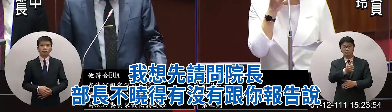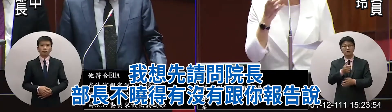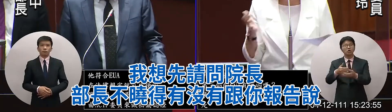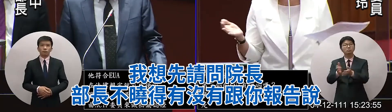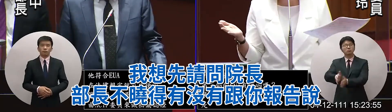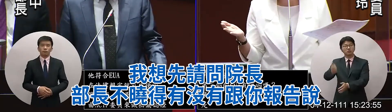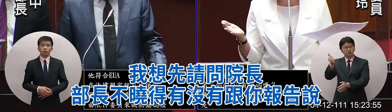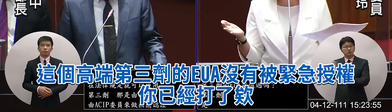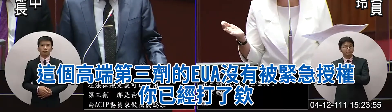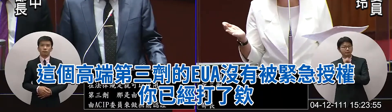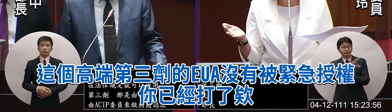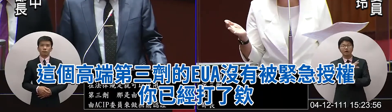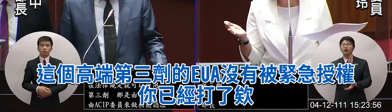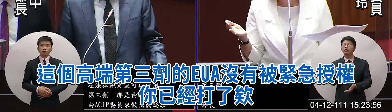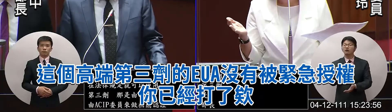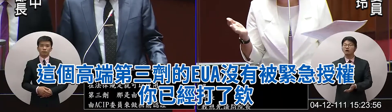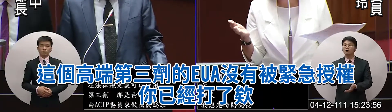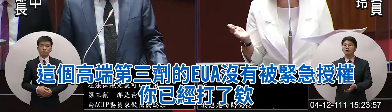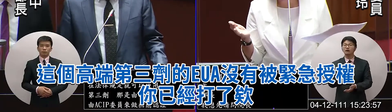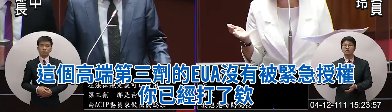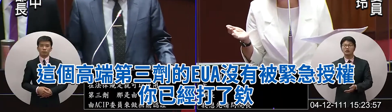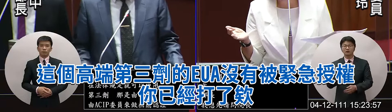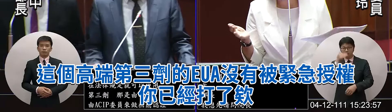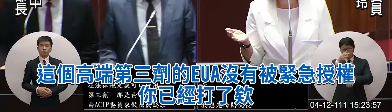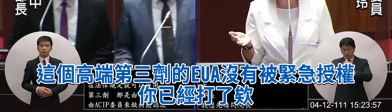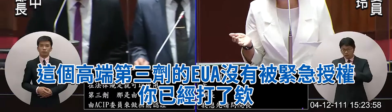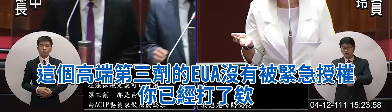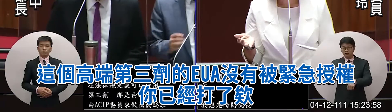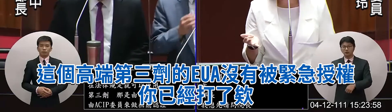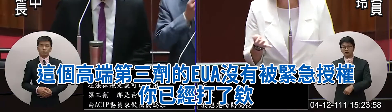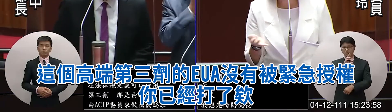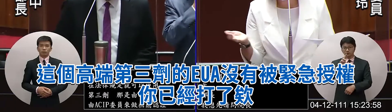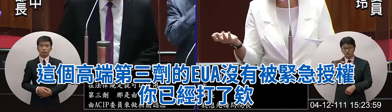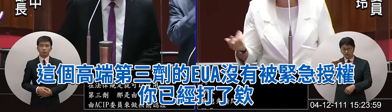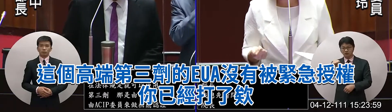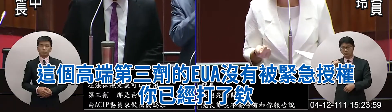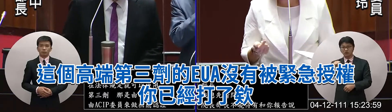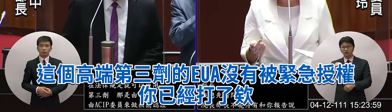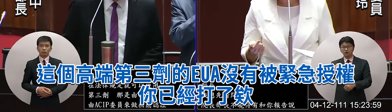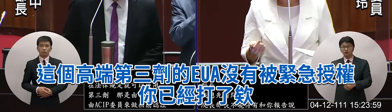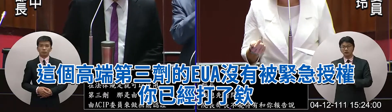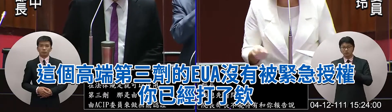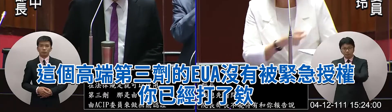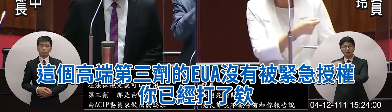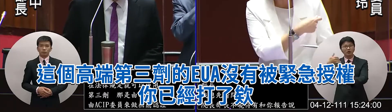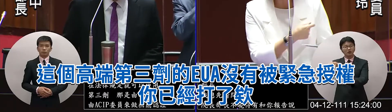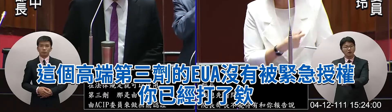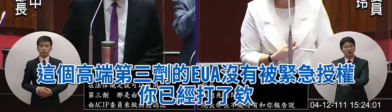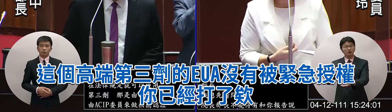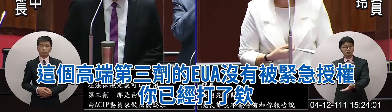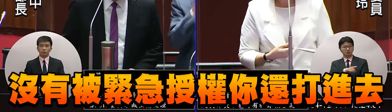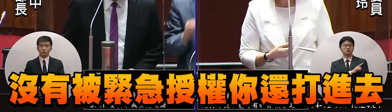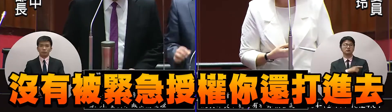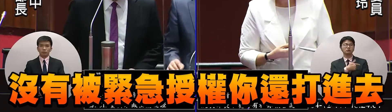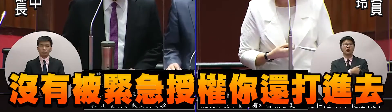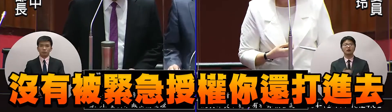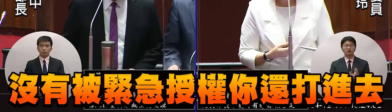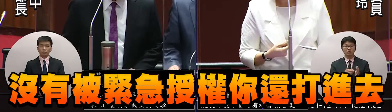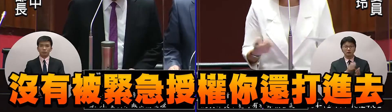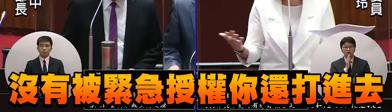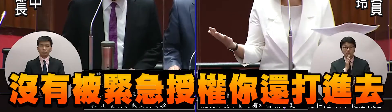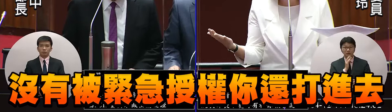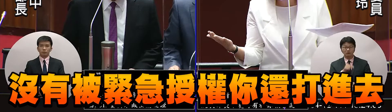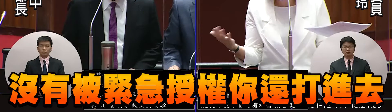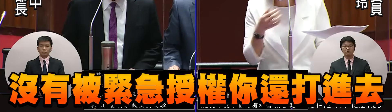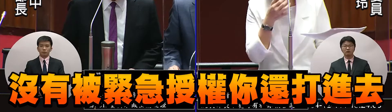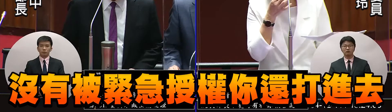讲，我们跟你报告说，这个高端第三剂的 EUA 没有被紧急授权，你已经打了